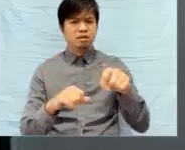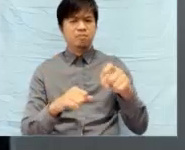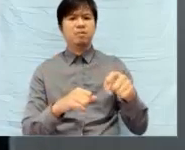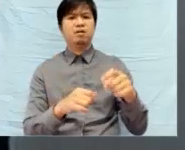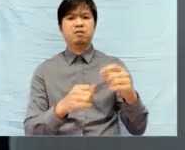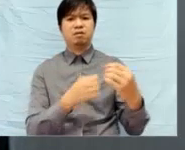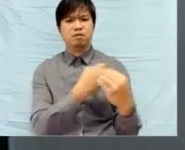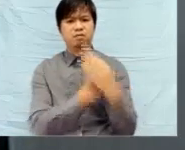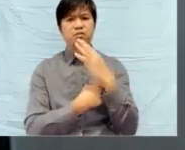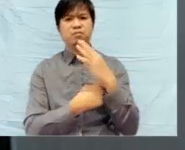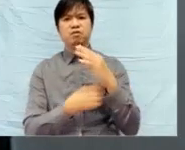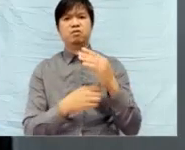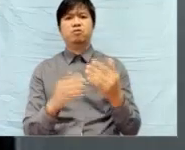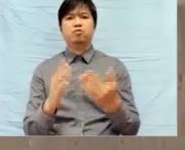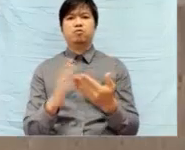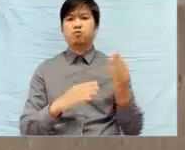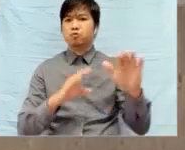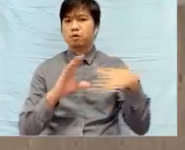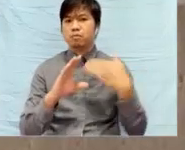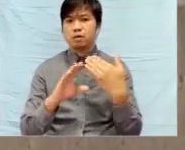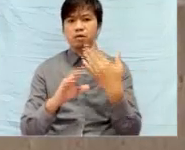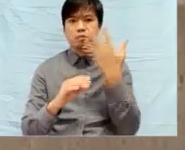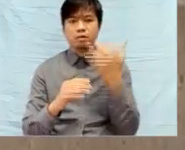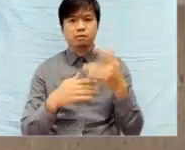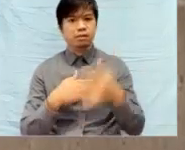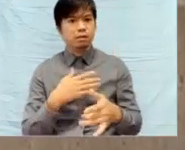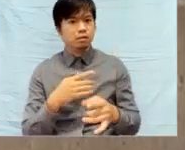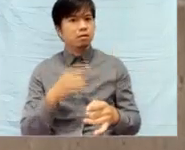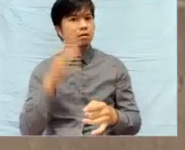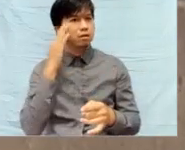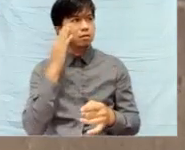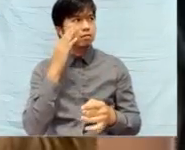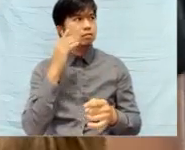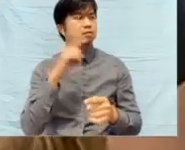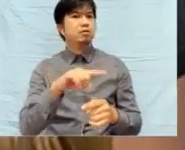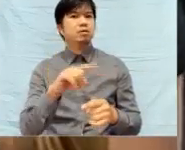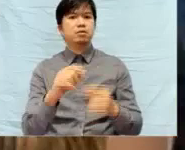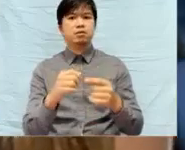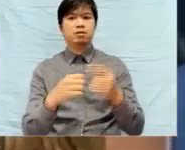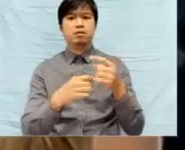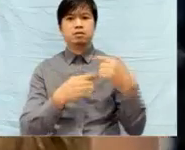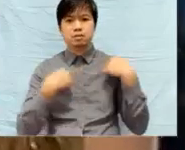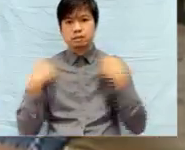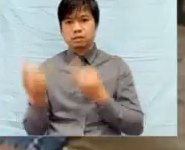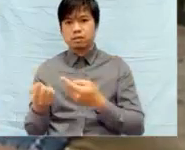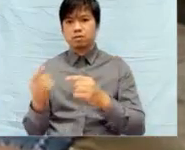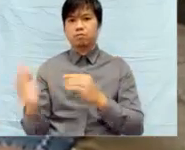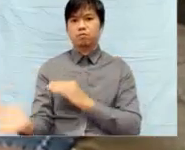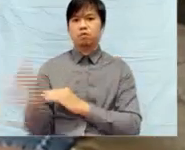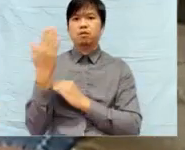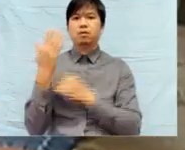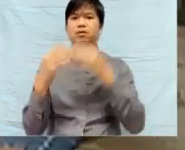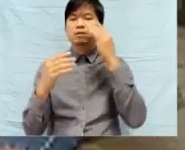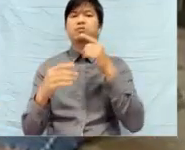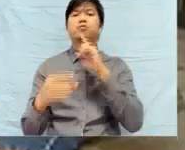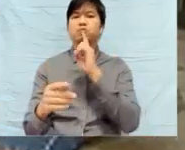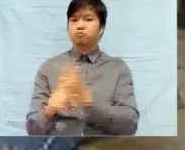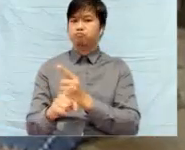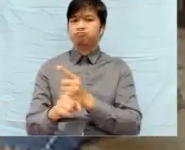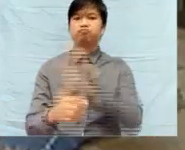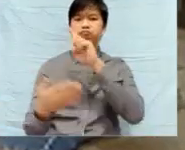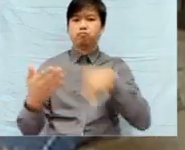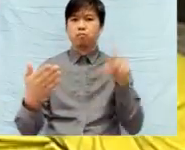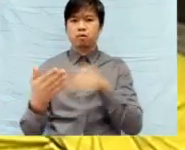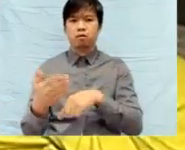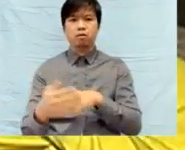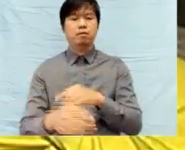pa lang. Kasi alam ko, sa pagkakaalam ko po, since morning, talagang nag-cancel na po sila ng flight. Pagod at puyat naman